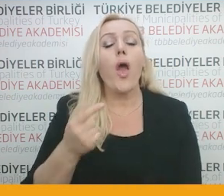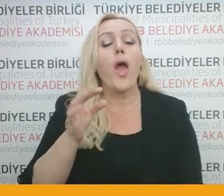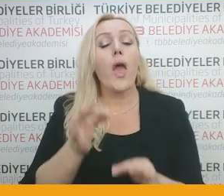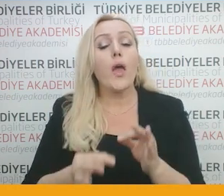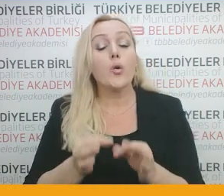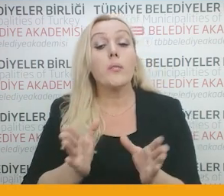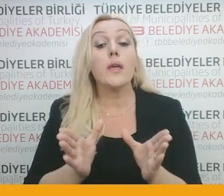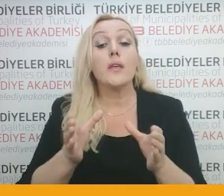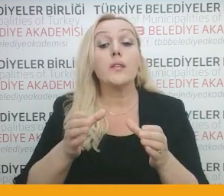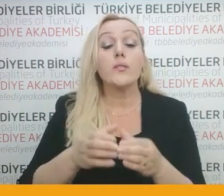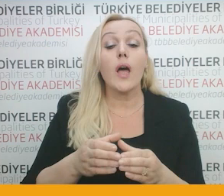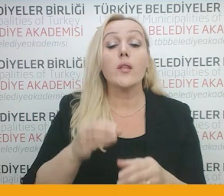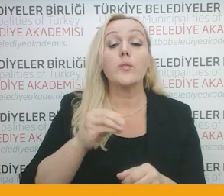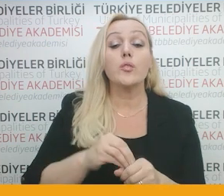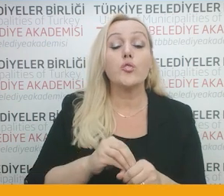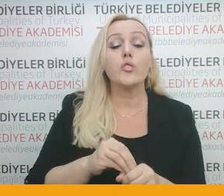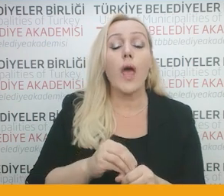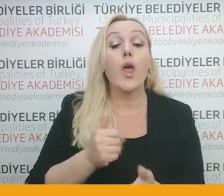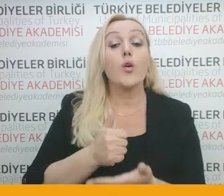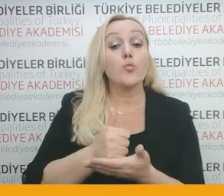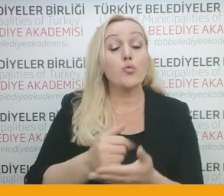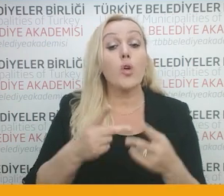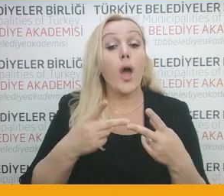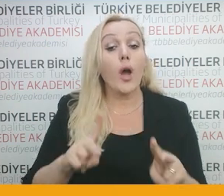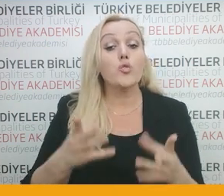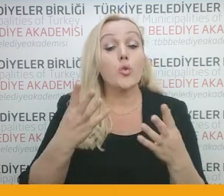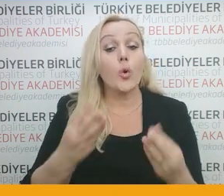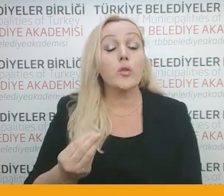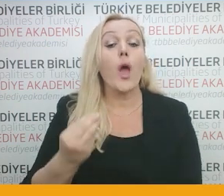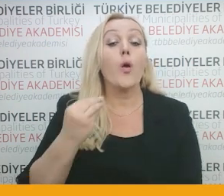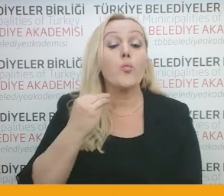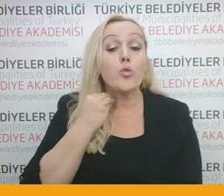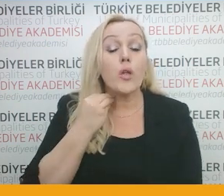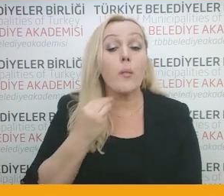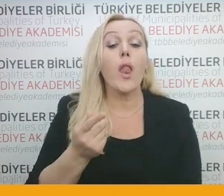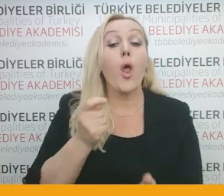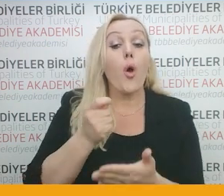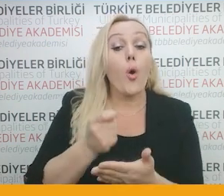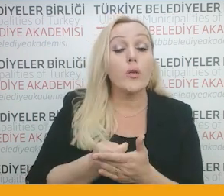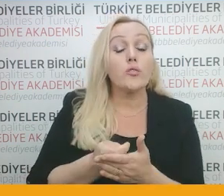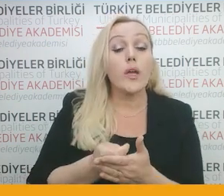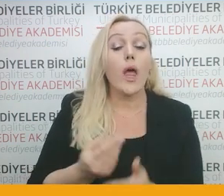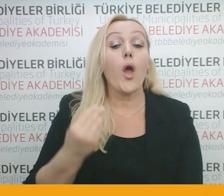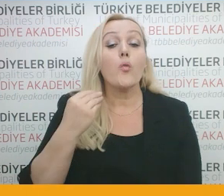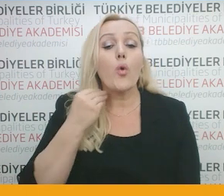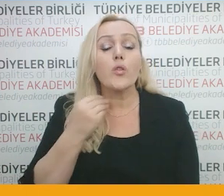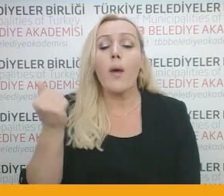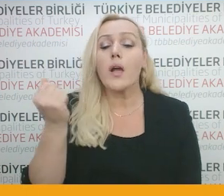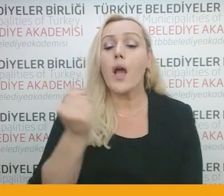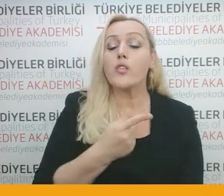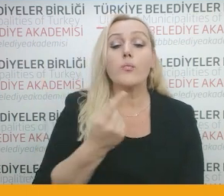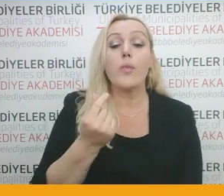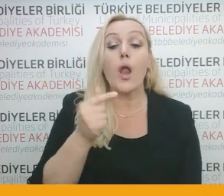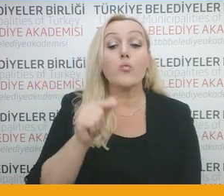ekonomik sınıflandırılmasında bütçe açığı ortaya çıkar ise ve bu açık borçlanma yoluyla kapatılacaksa borçlanma tutarı ne kadar? Bunu